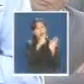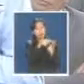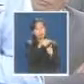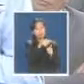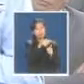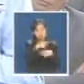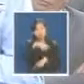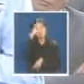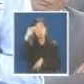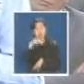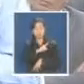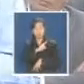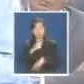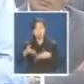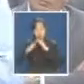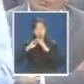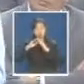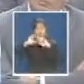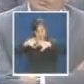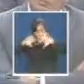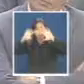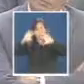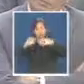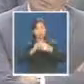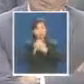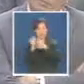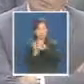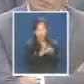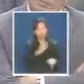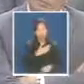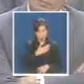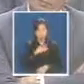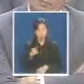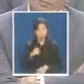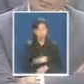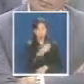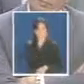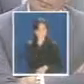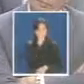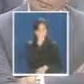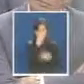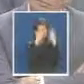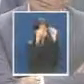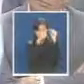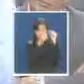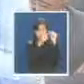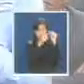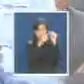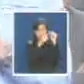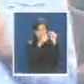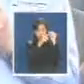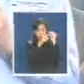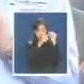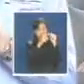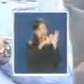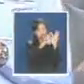นะครับของผมนี่นายกสมัครพ้นผมแข่งในสภาแพ้นายกสมชายนายกสมช